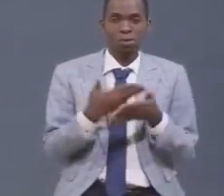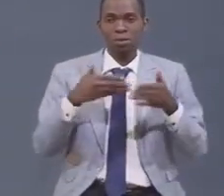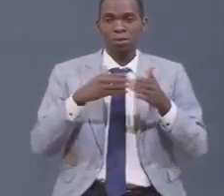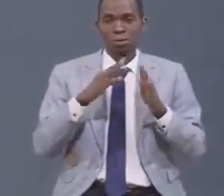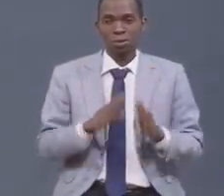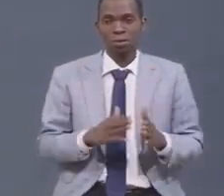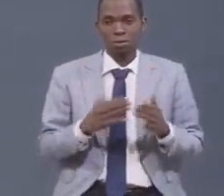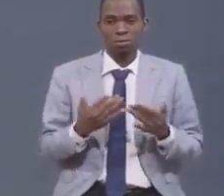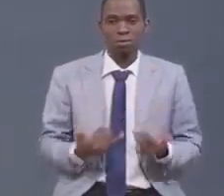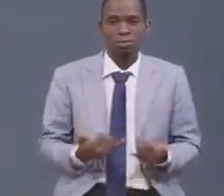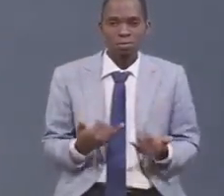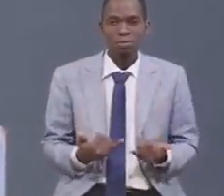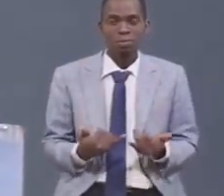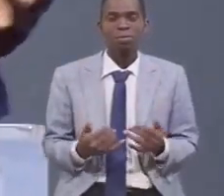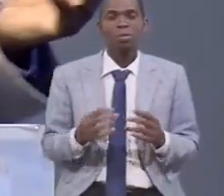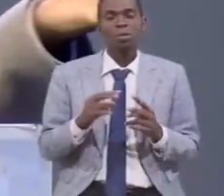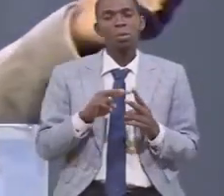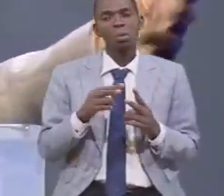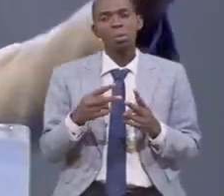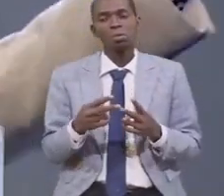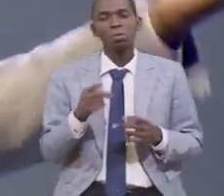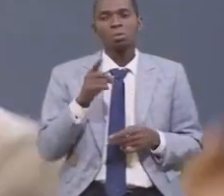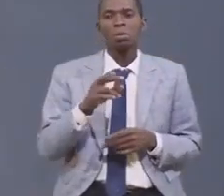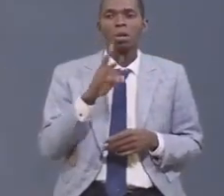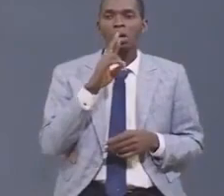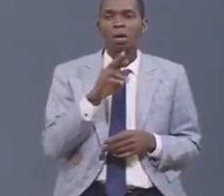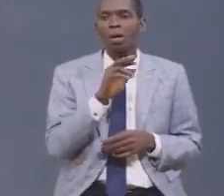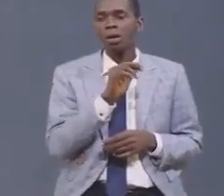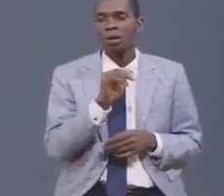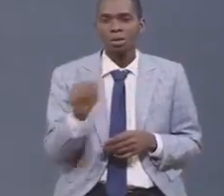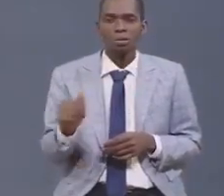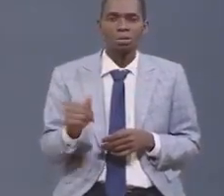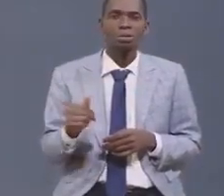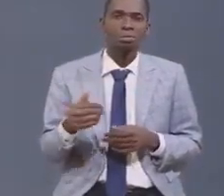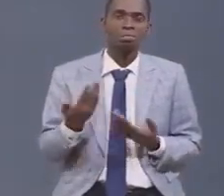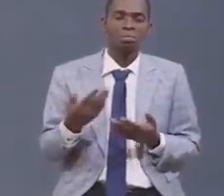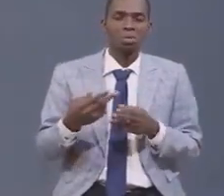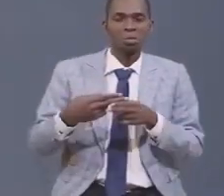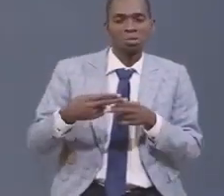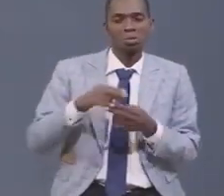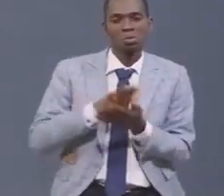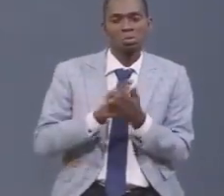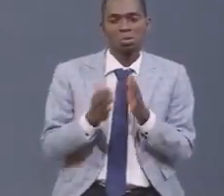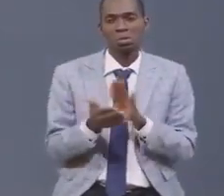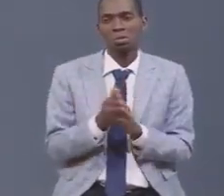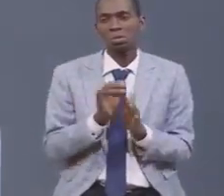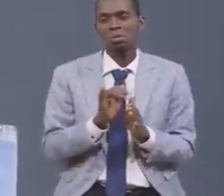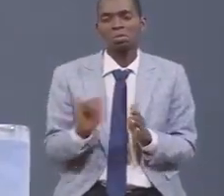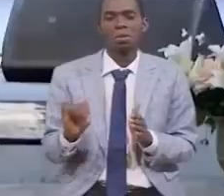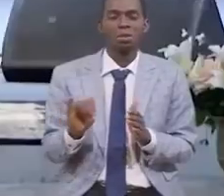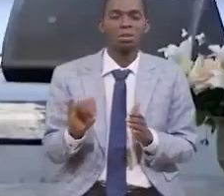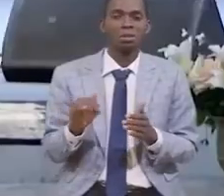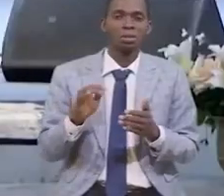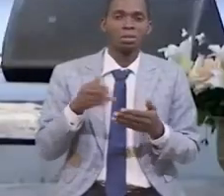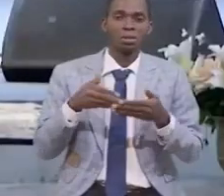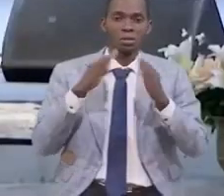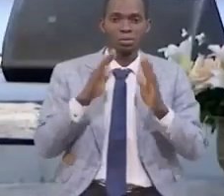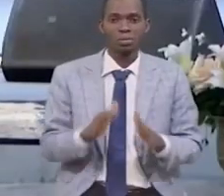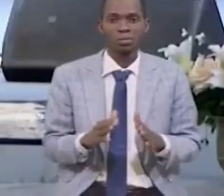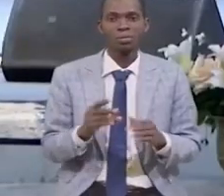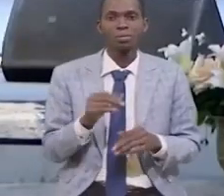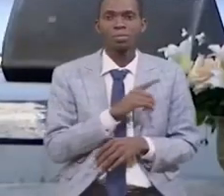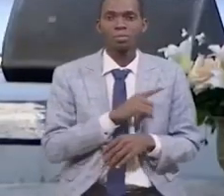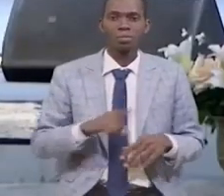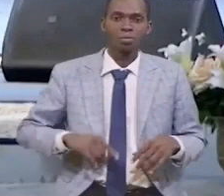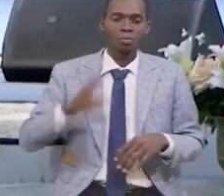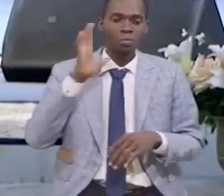నేను మీకు విలువనిస్తూ, యు ఆర్ ఏ ప్రాస్పెక్టివ్ లీడర్, మీరు ఒక దృక్కోణాన్ని కలిగిన నాయకులుగా ఉన్నారు. ది లార్డ్ ఇస్ గోయింగ్ టు టాక్